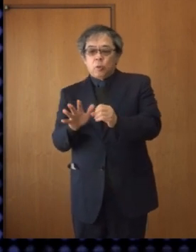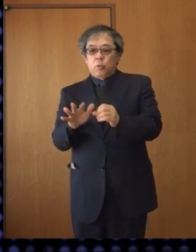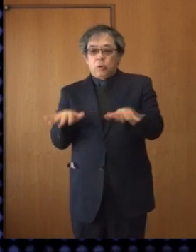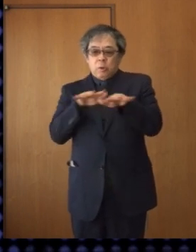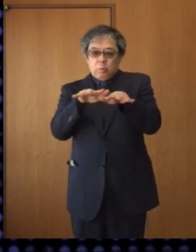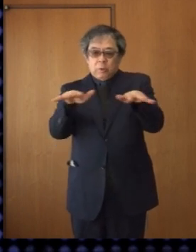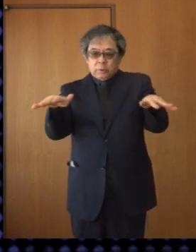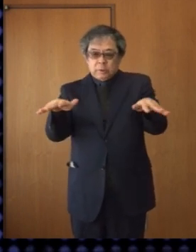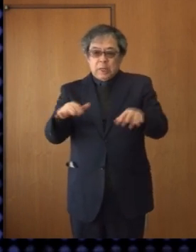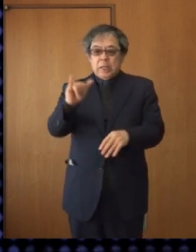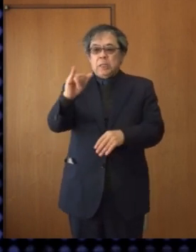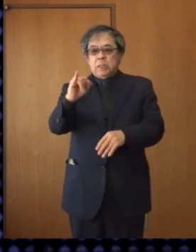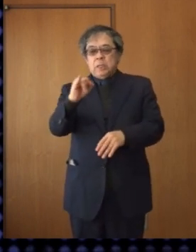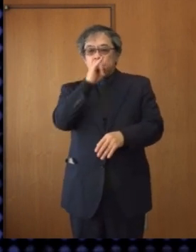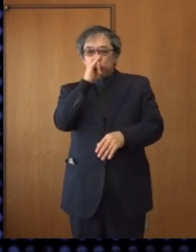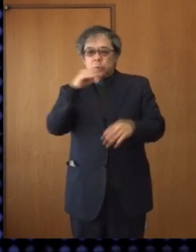大しました。